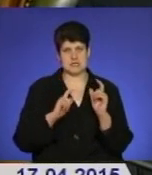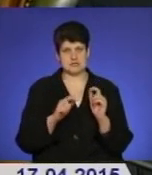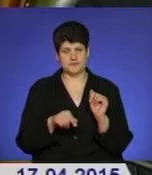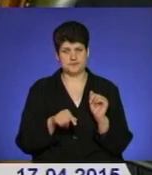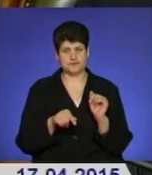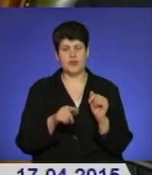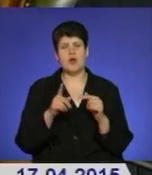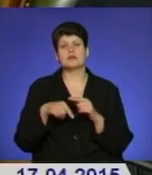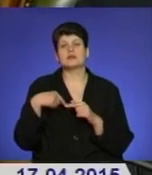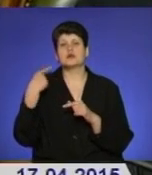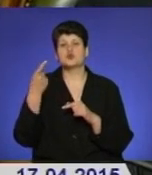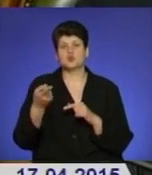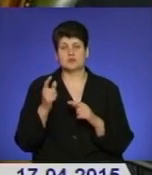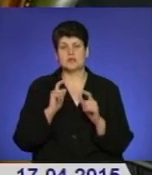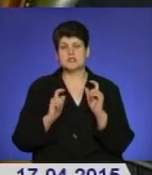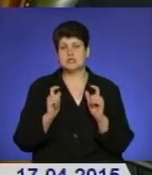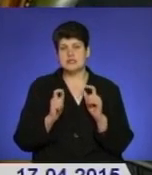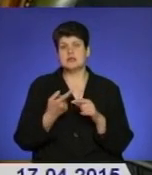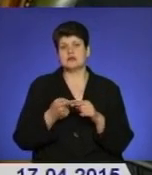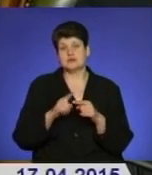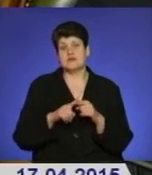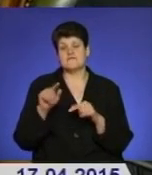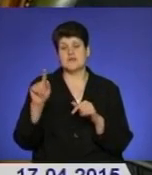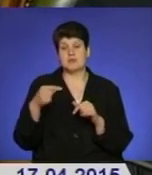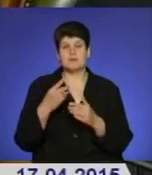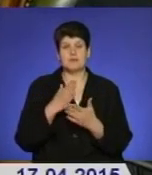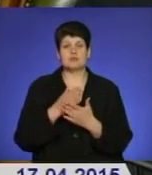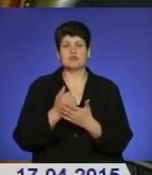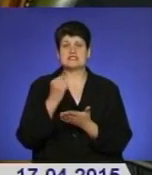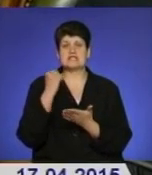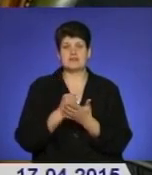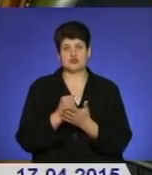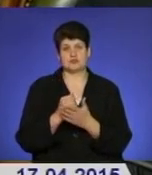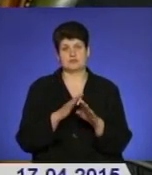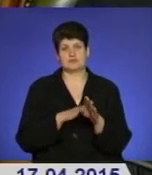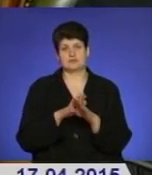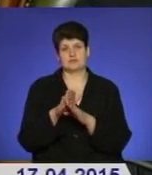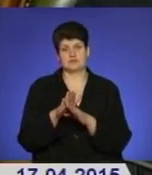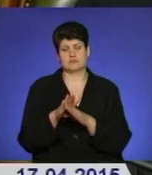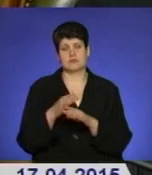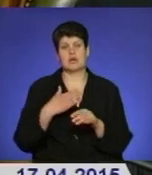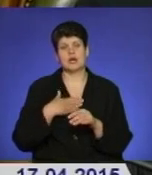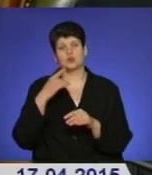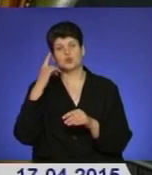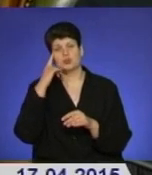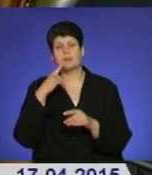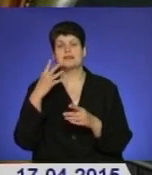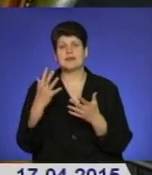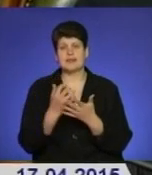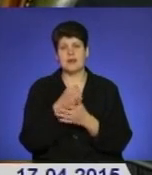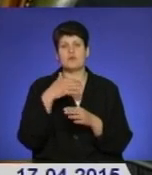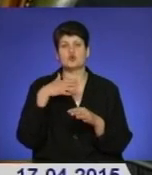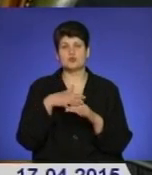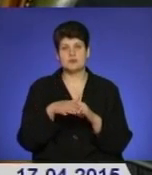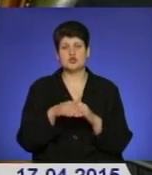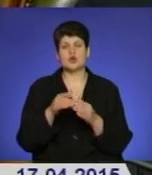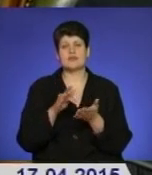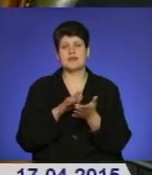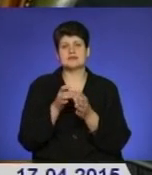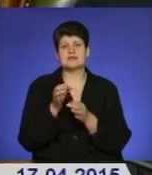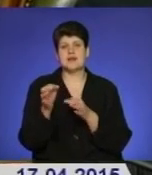Далі, в наступній сесії, так процедура вимагає, мають бути затверджені остаточно. Думаю, що ми знайдемо розуміння щодо децентралізації з